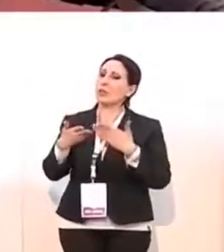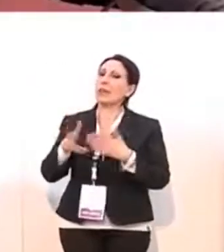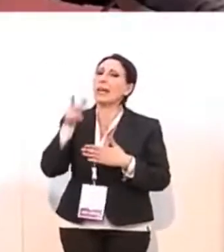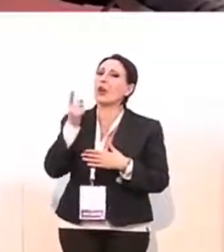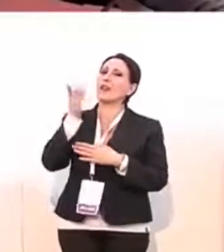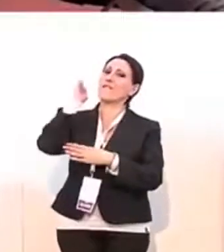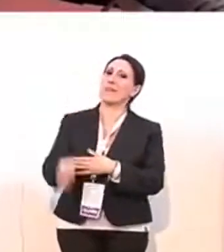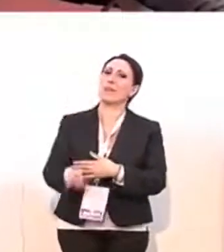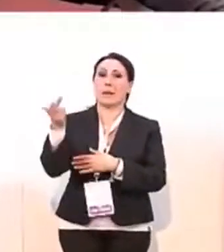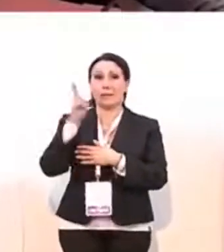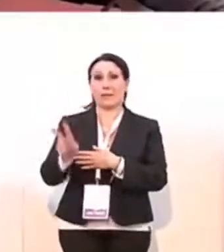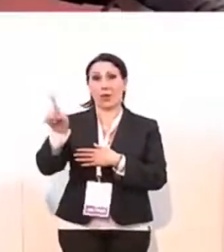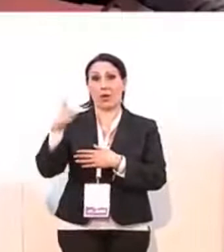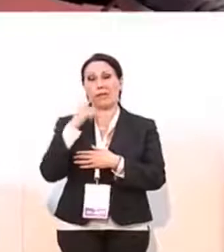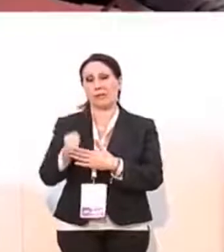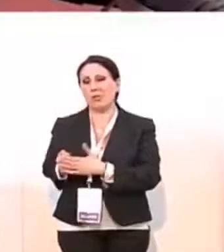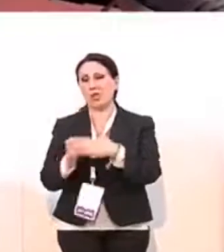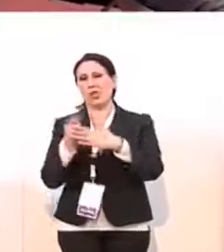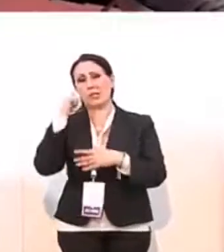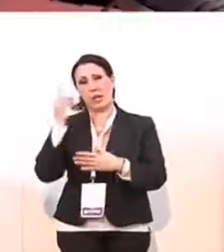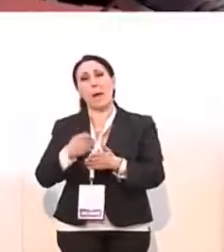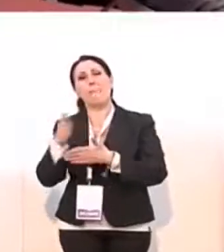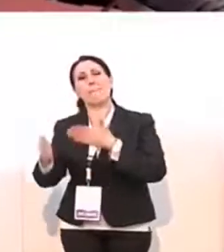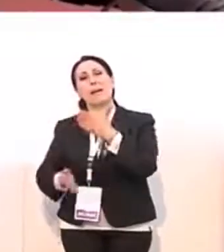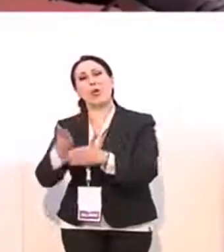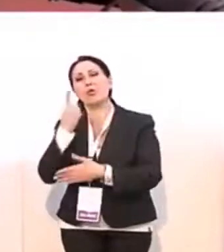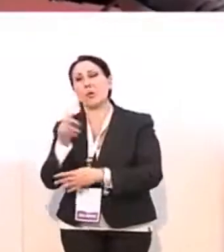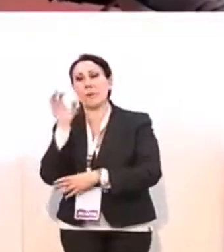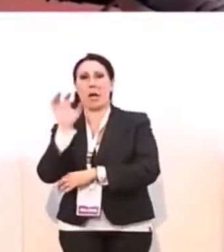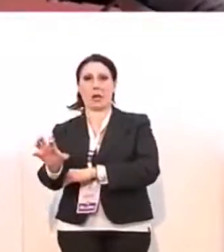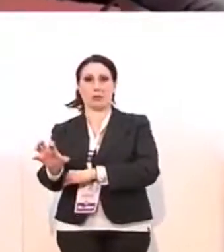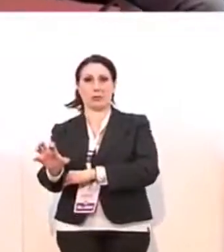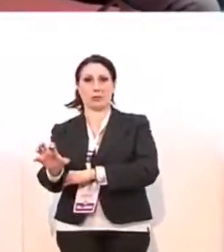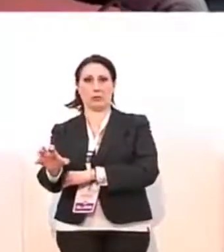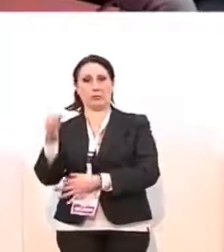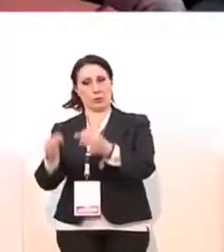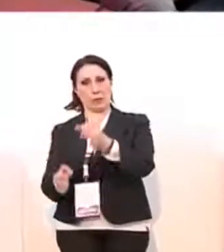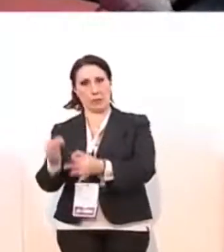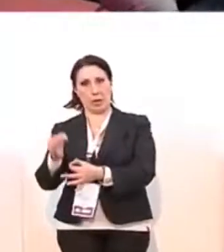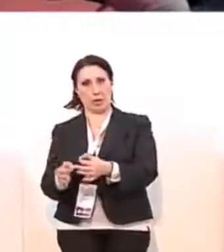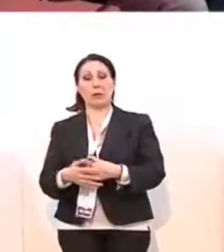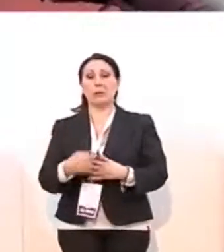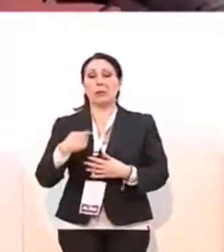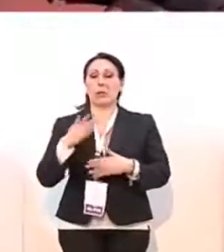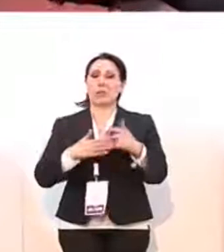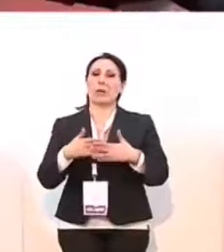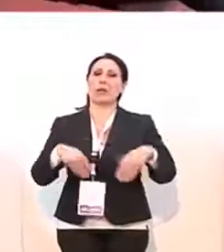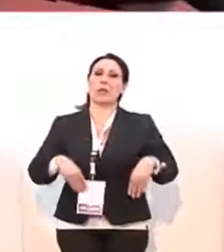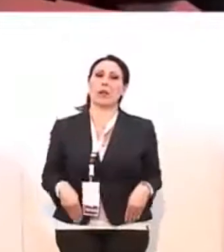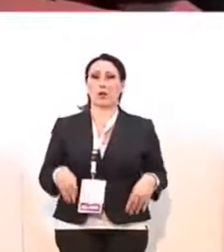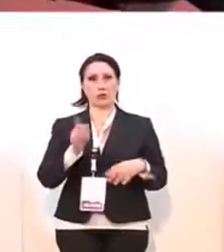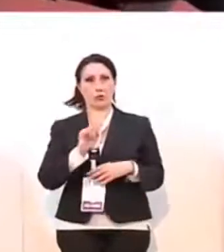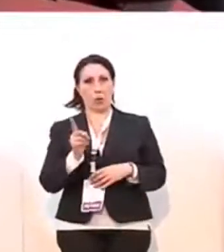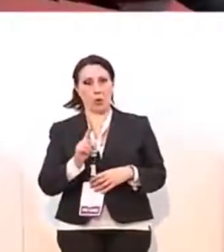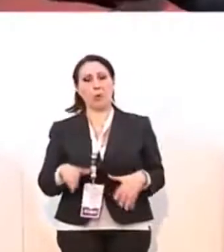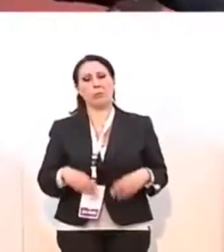violenza a sostenere il percorso nel momento in cui vanno in giudizio. Quindi non siamo stati con le mani in mano, cercheremo,